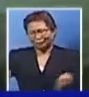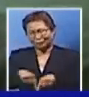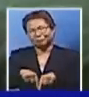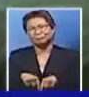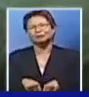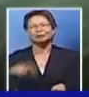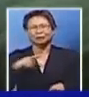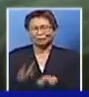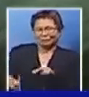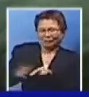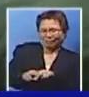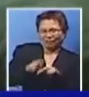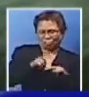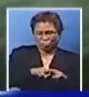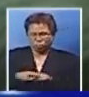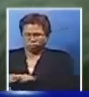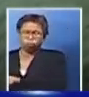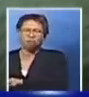supaya kita boleh tambah kerusi